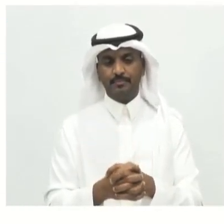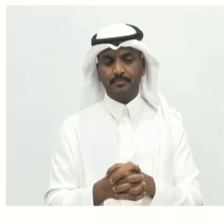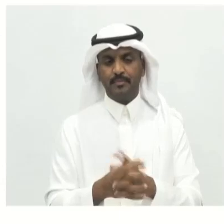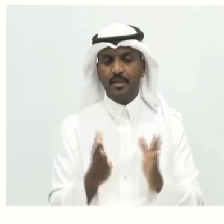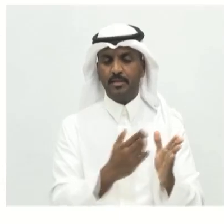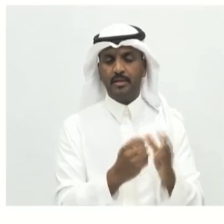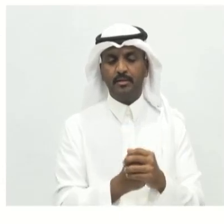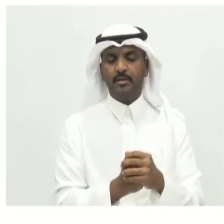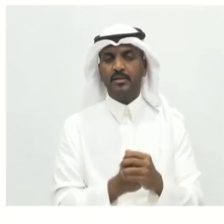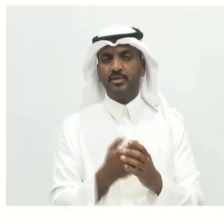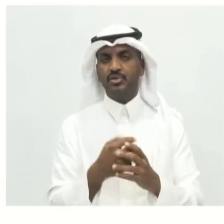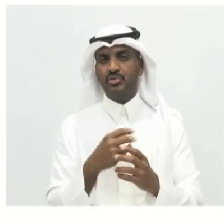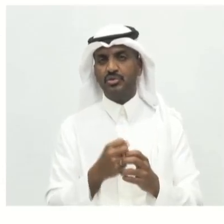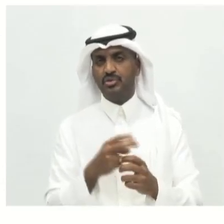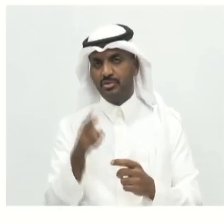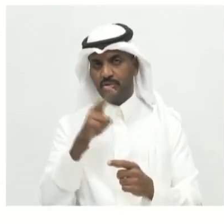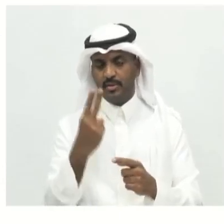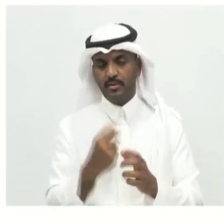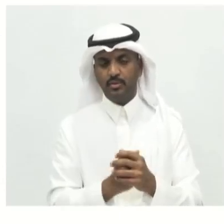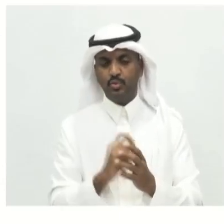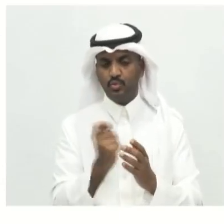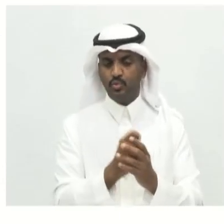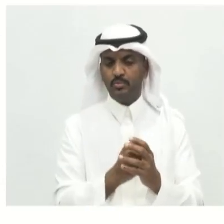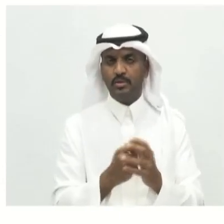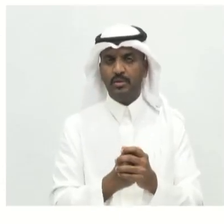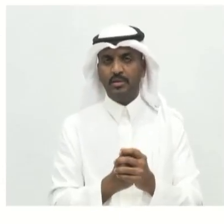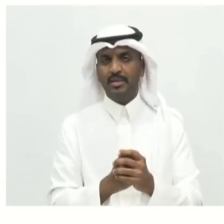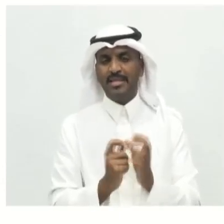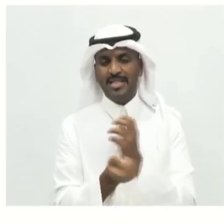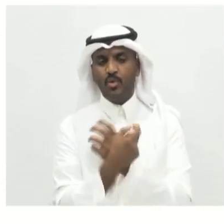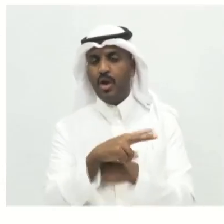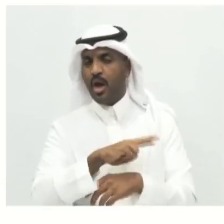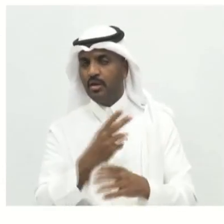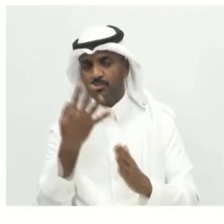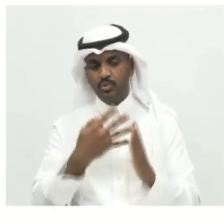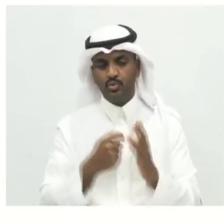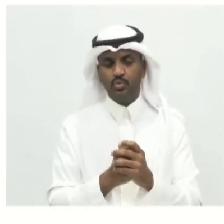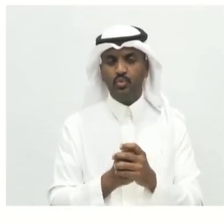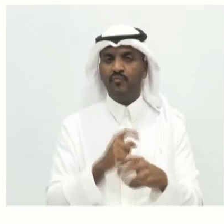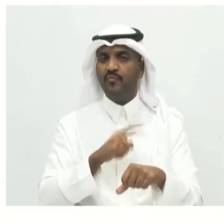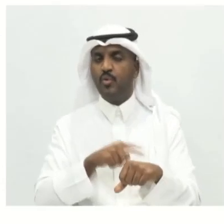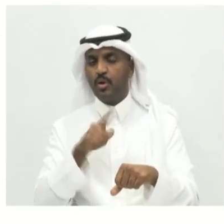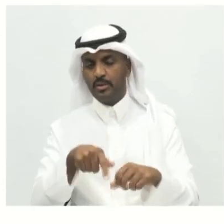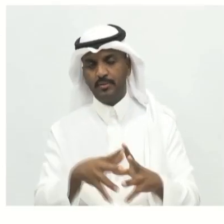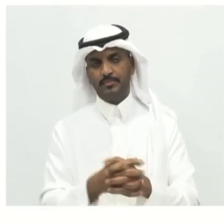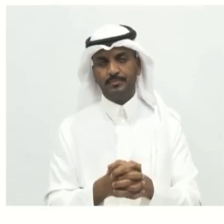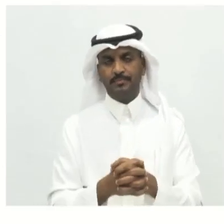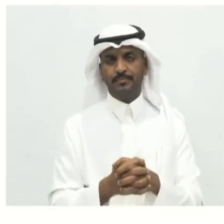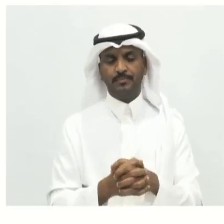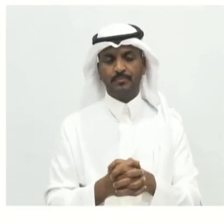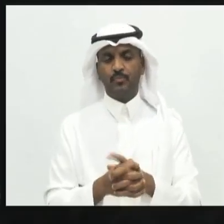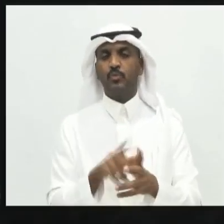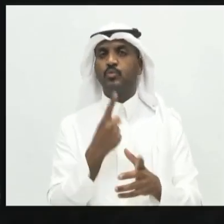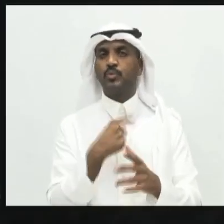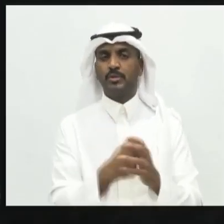ننتقل الان للنشاط الثاني اكتب مع مجموعتك عن التداوي غير المشروع في الوقت الحاضر اذا يا ابنائي